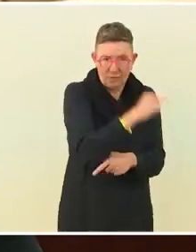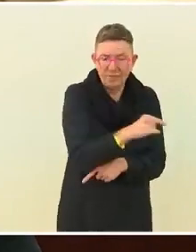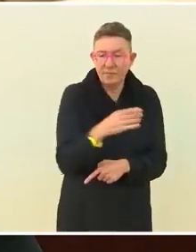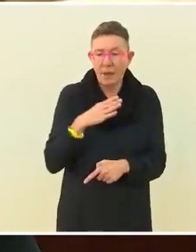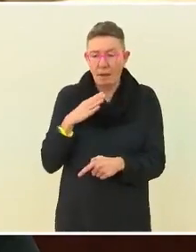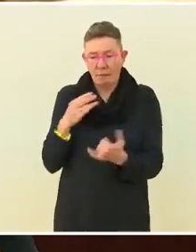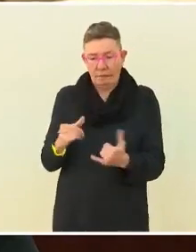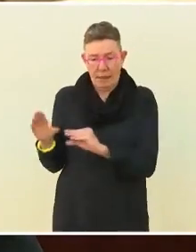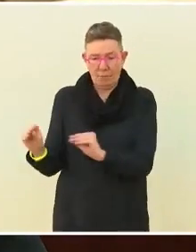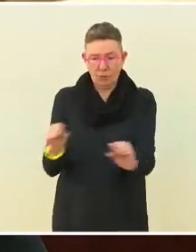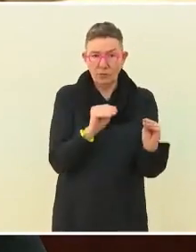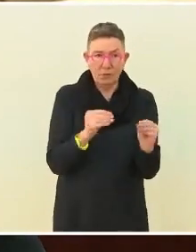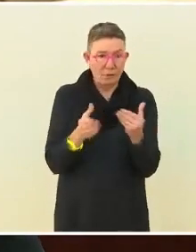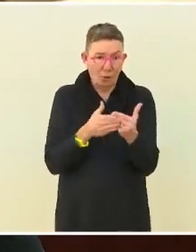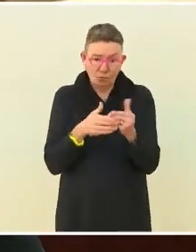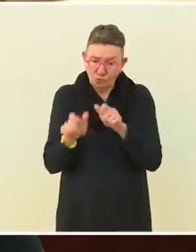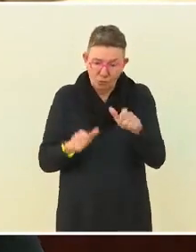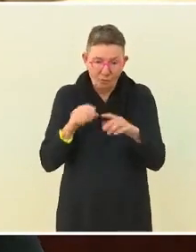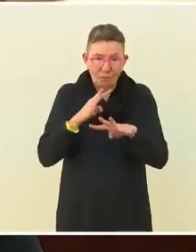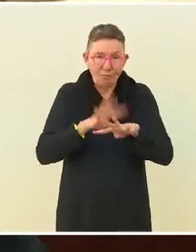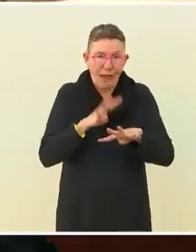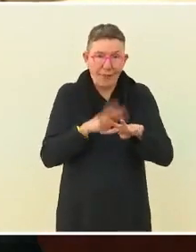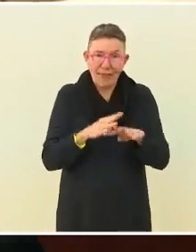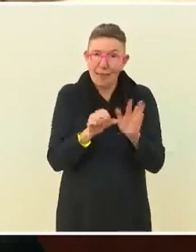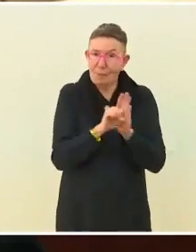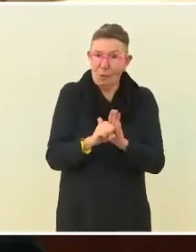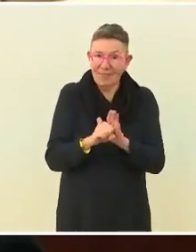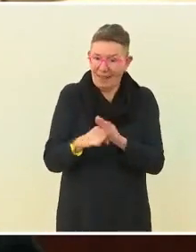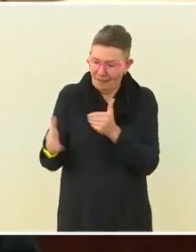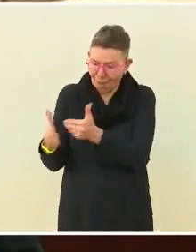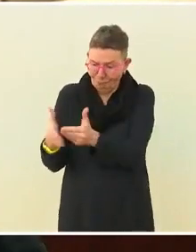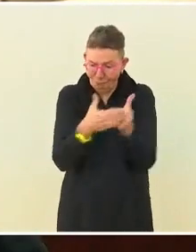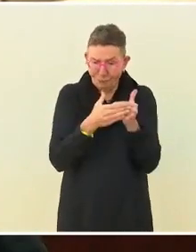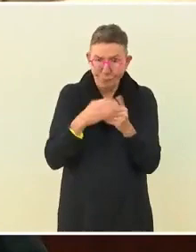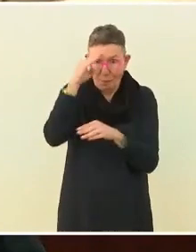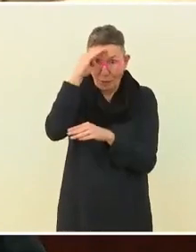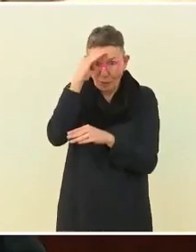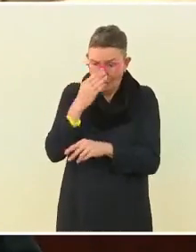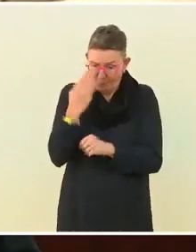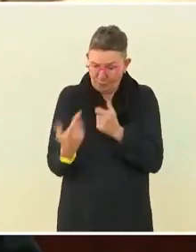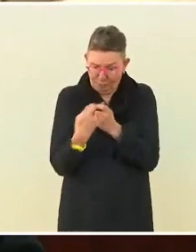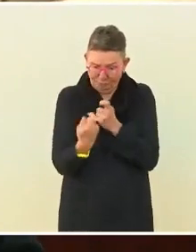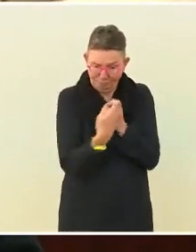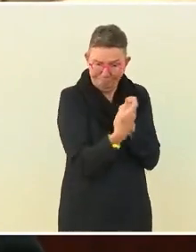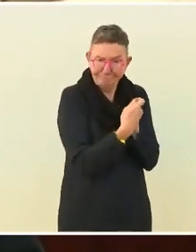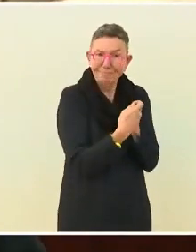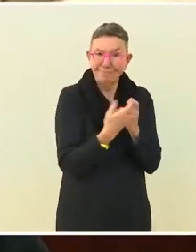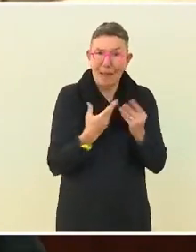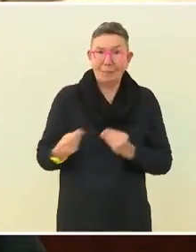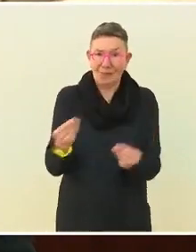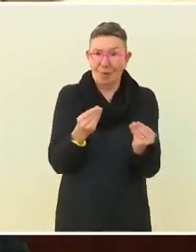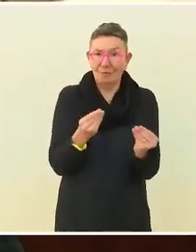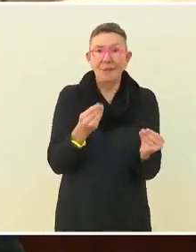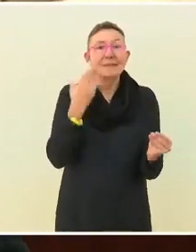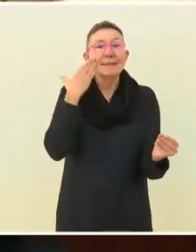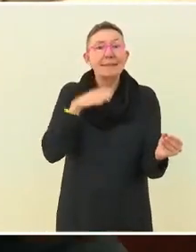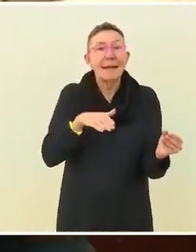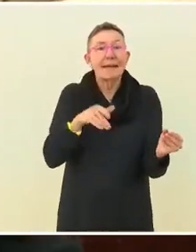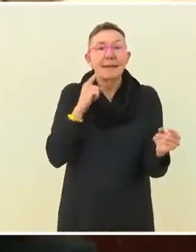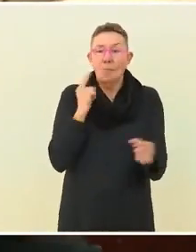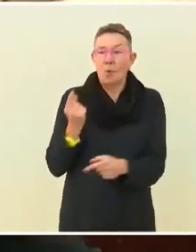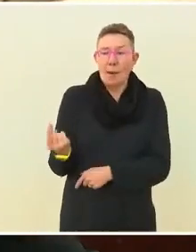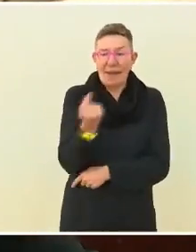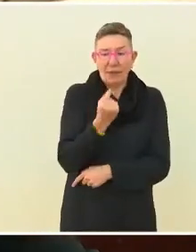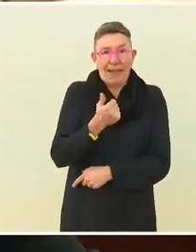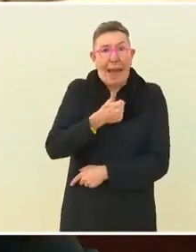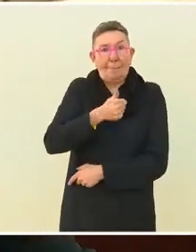à Brest sont en proximité de nos quartiers prioritaires et répondent aux besoins des habitants. Or, nous savons que les partenaires